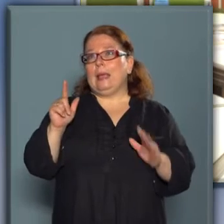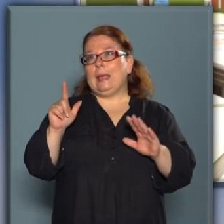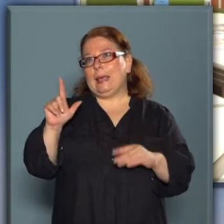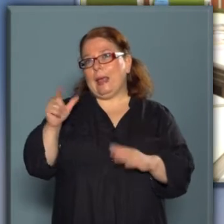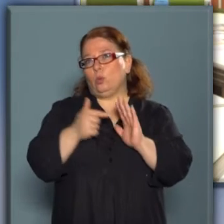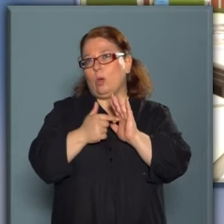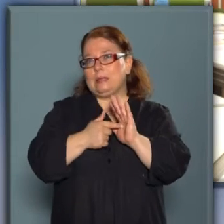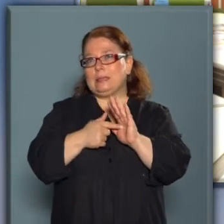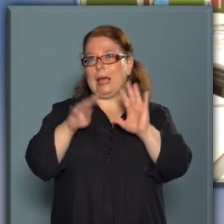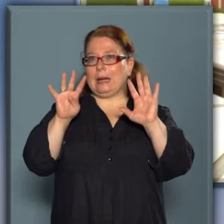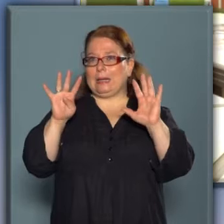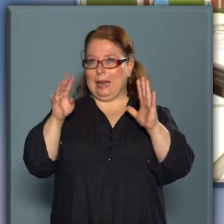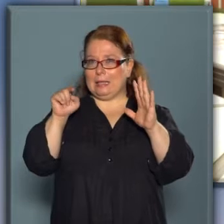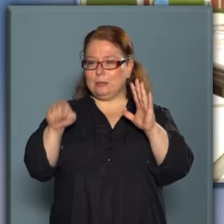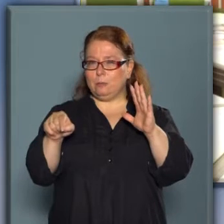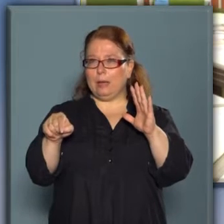2009-ben